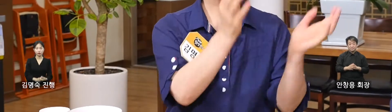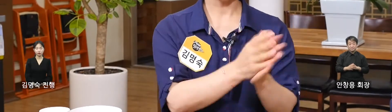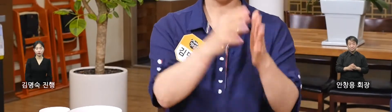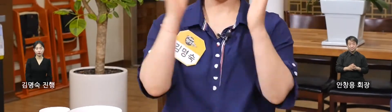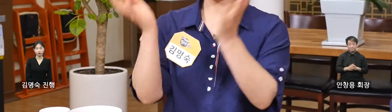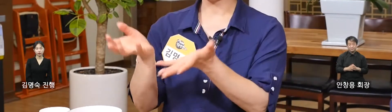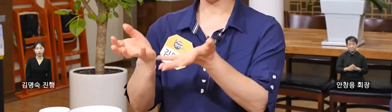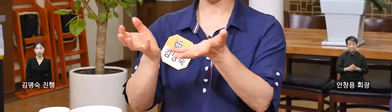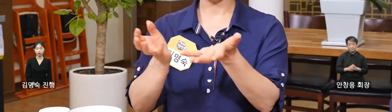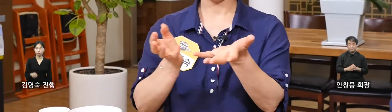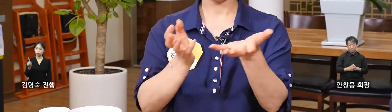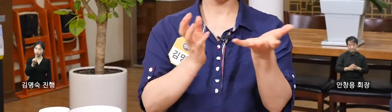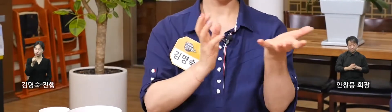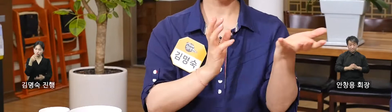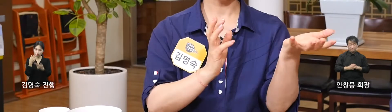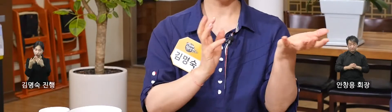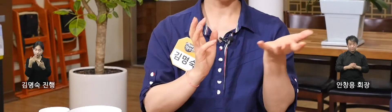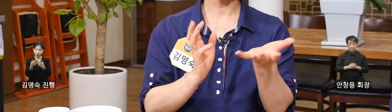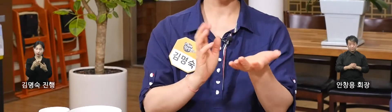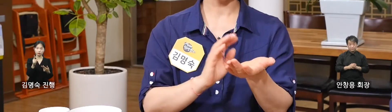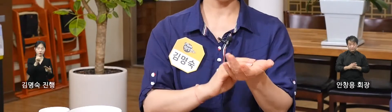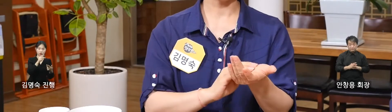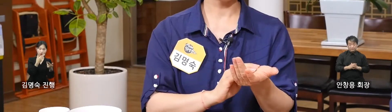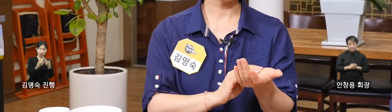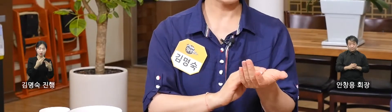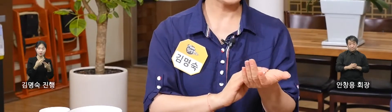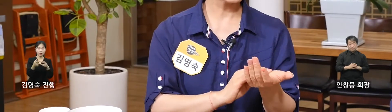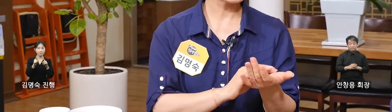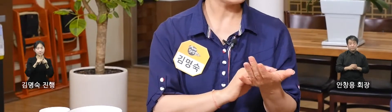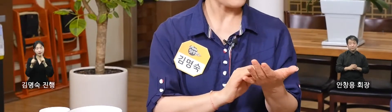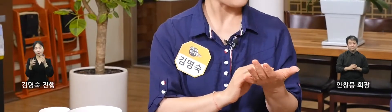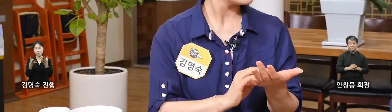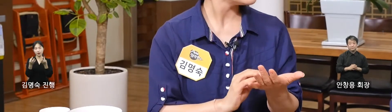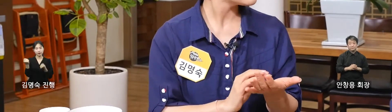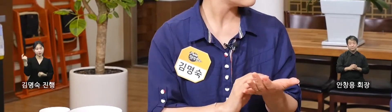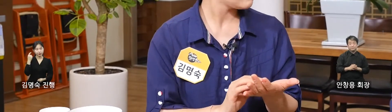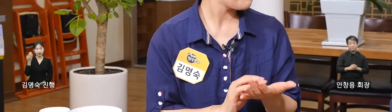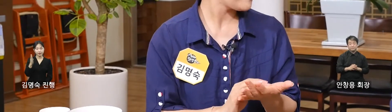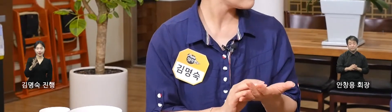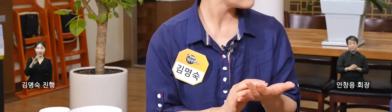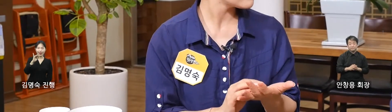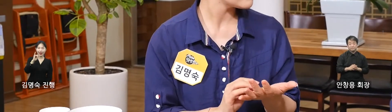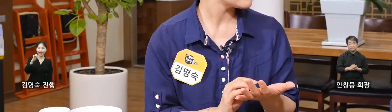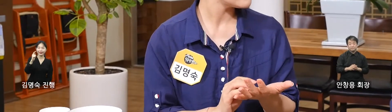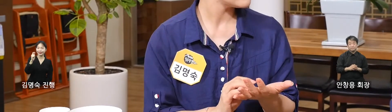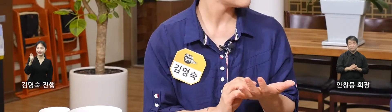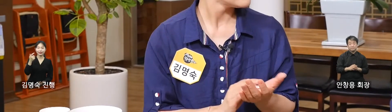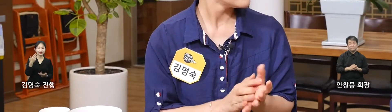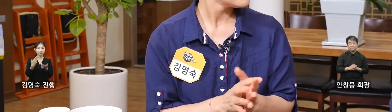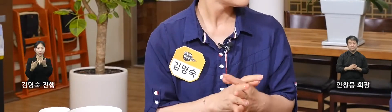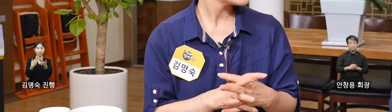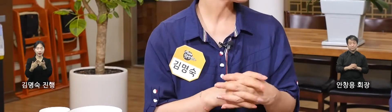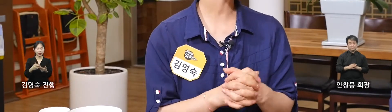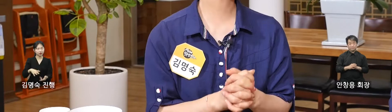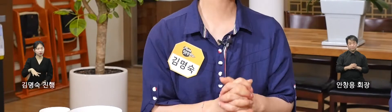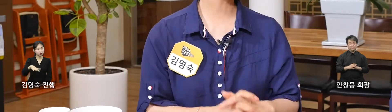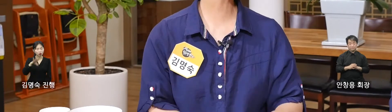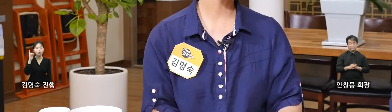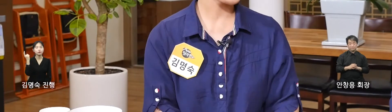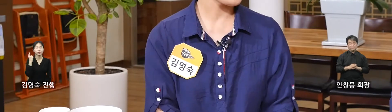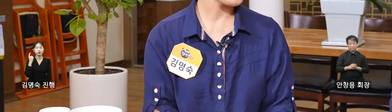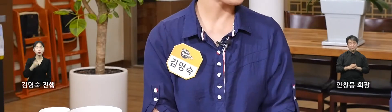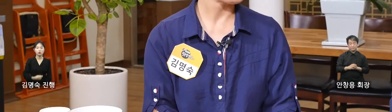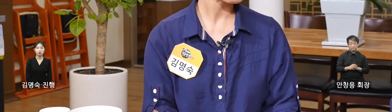제가 무슨 협회 뭐 이런 이야기는 많이 들어봤어도 IT협회는 사실